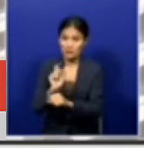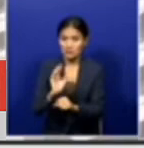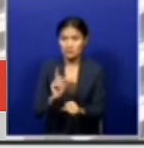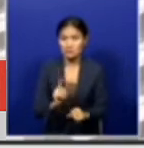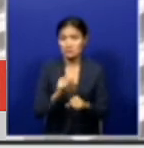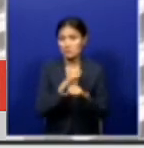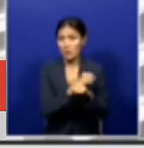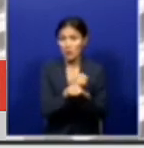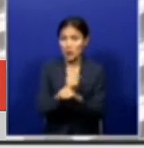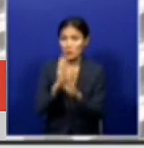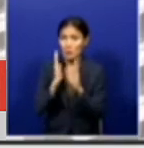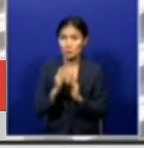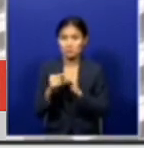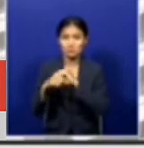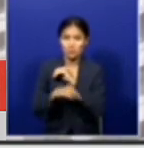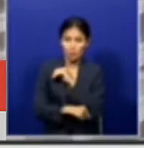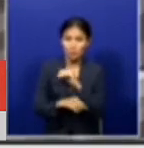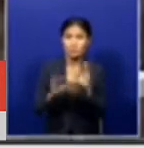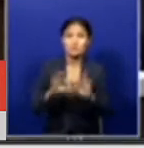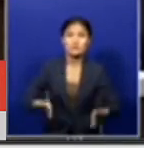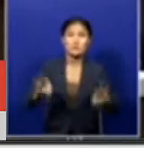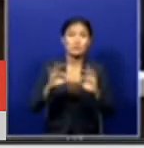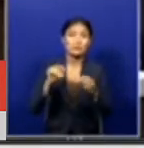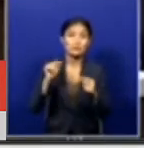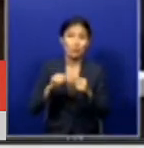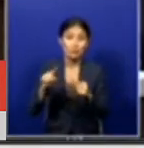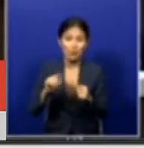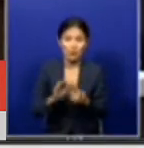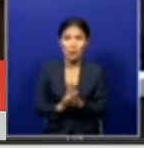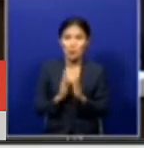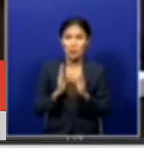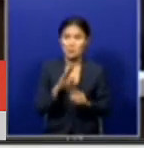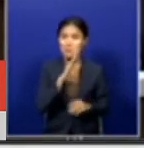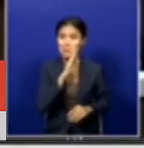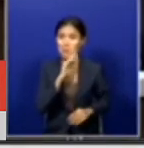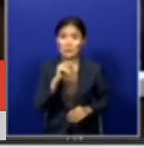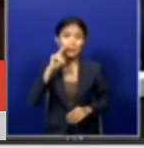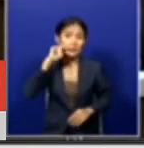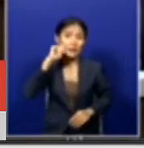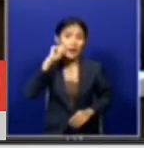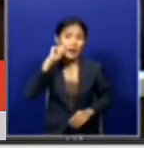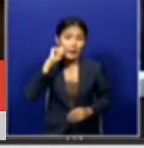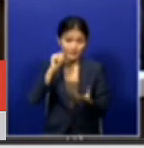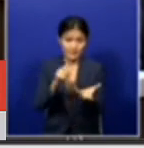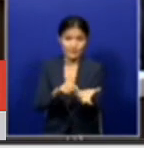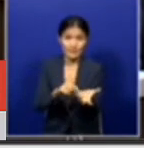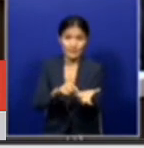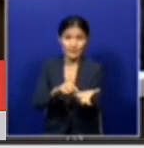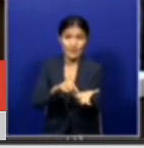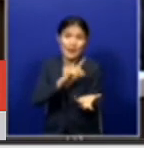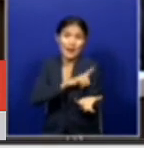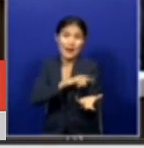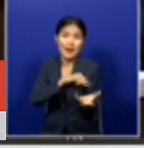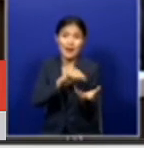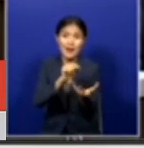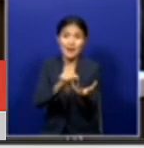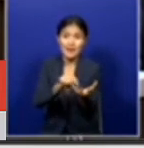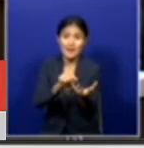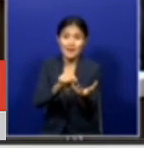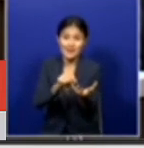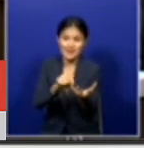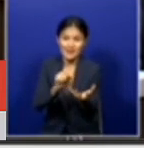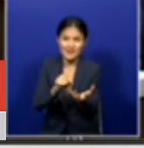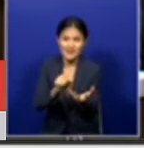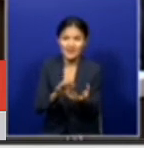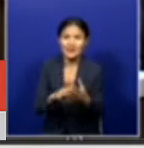ราโดยเฉพาะการล็อกสเปคน้ำยางพาราไปจนถึงสูตรส่วนผสมต่าง